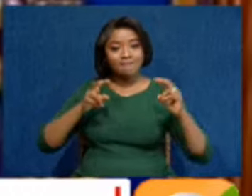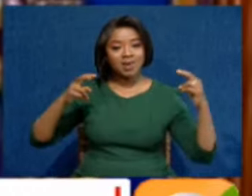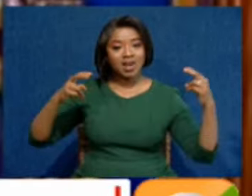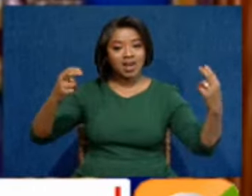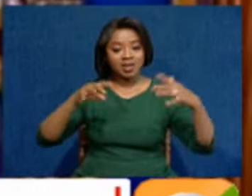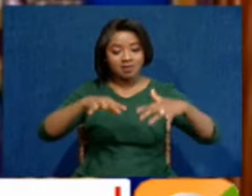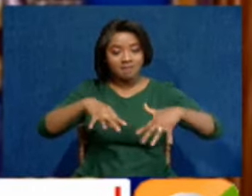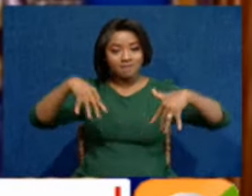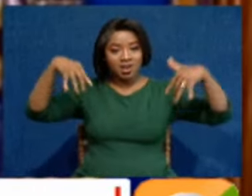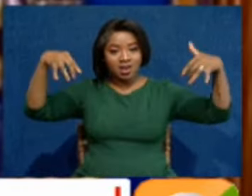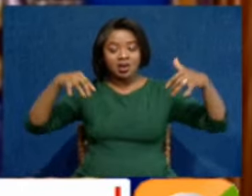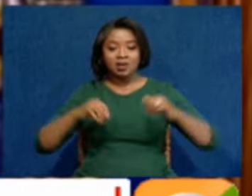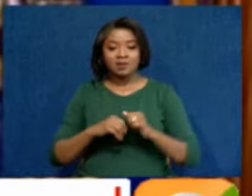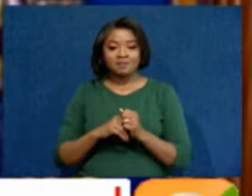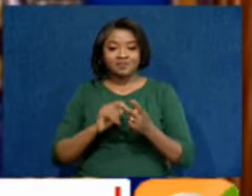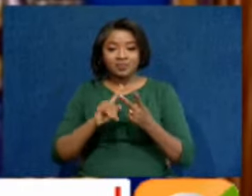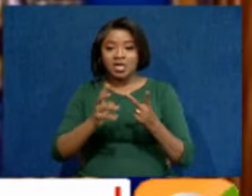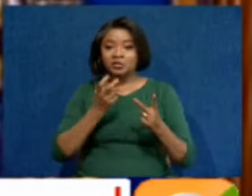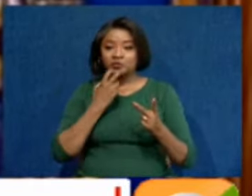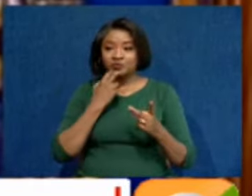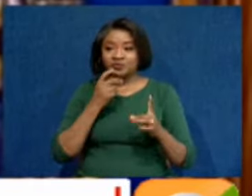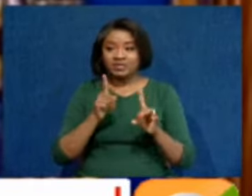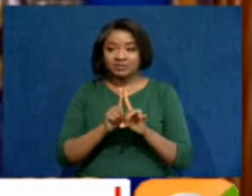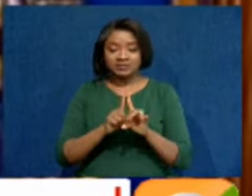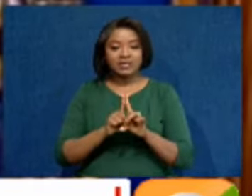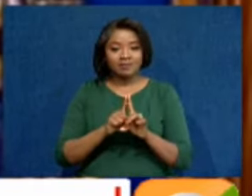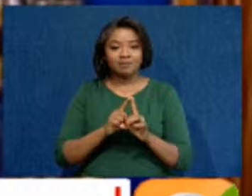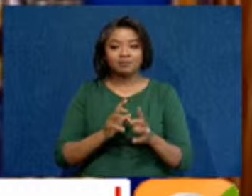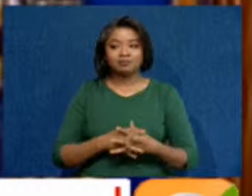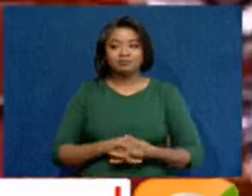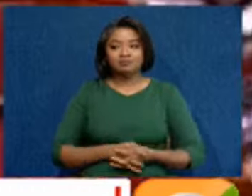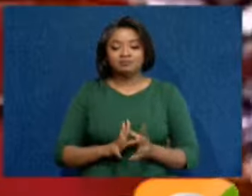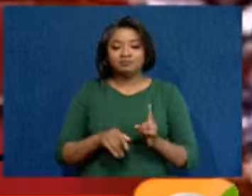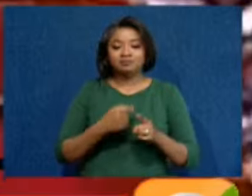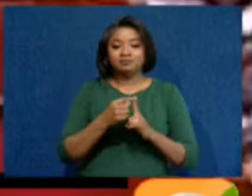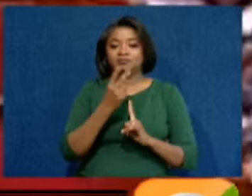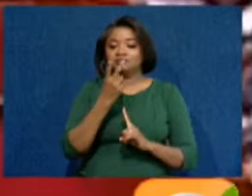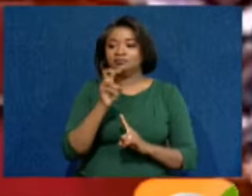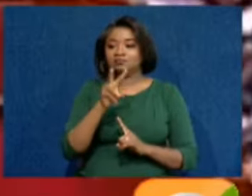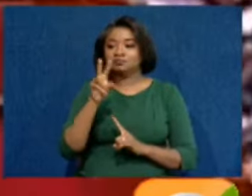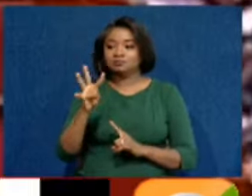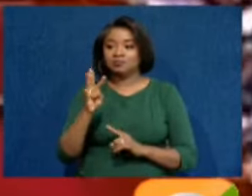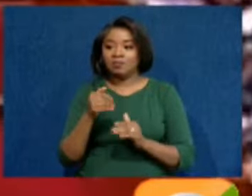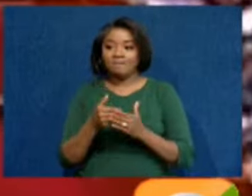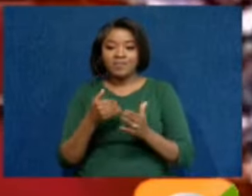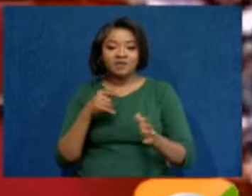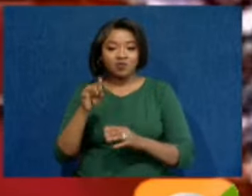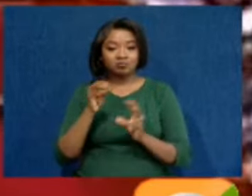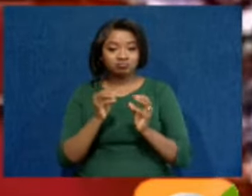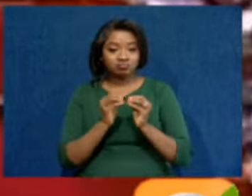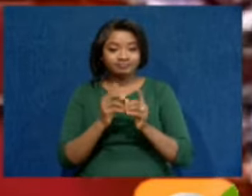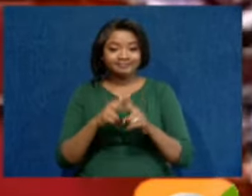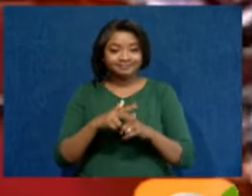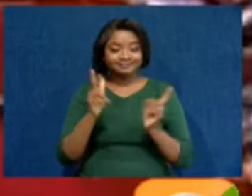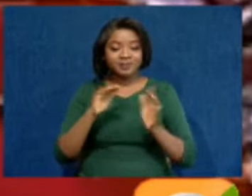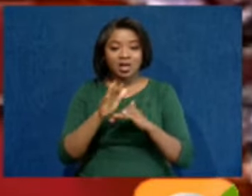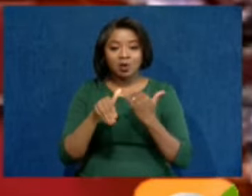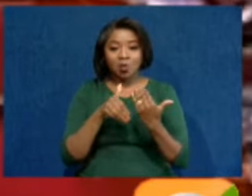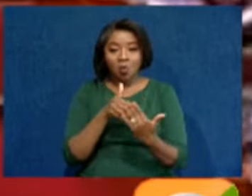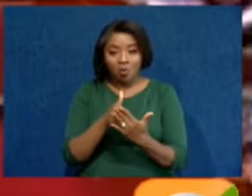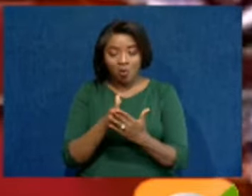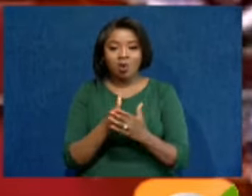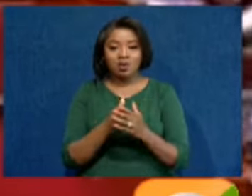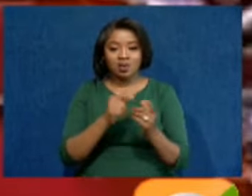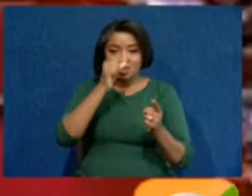of August and on Tuesday the 20th of August 2024. Kabla ya vikao hivyo kuanza, makundi yote mawili ya gavana